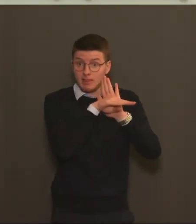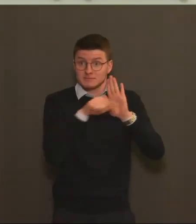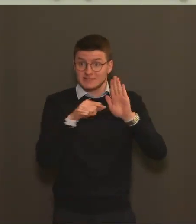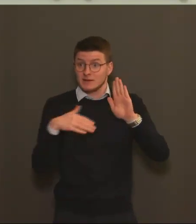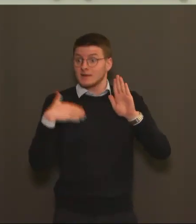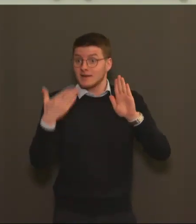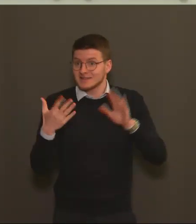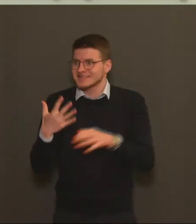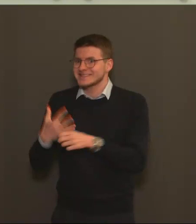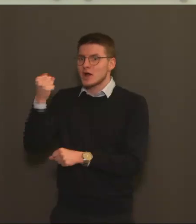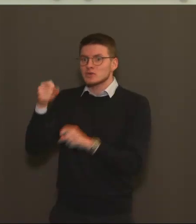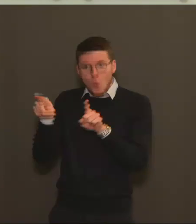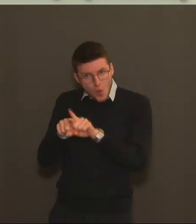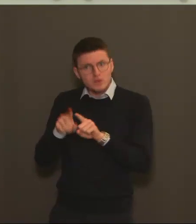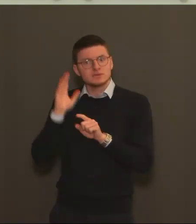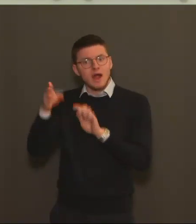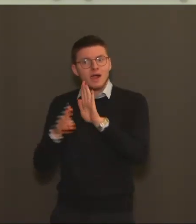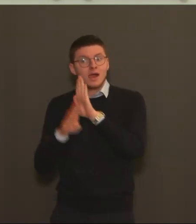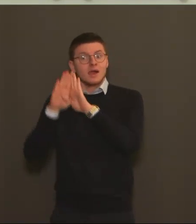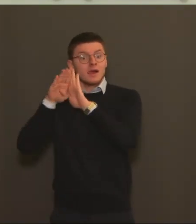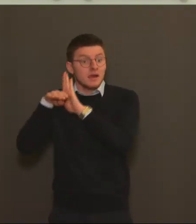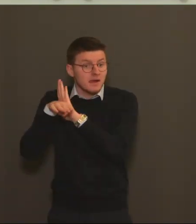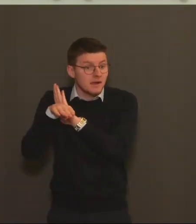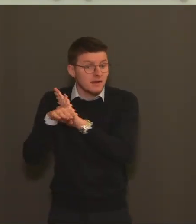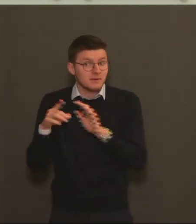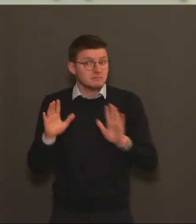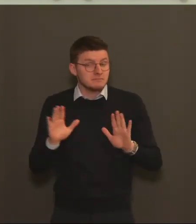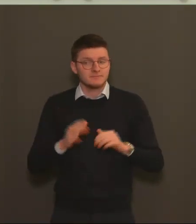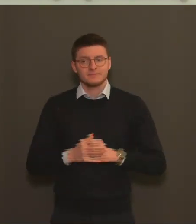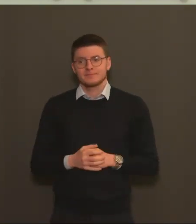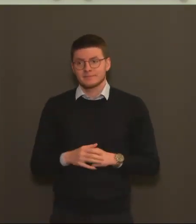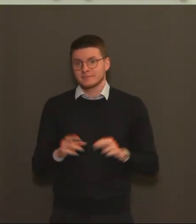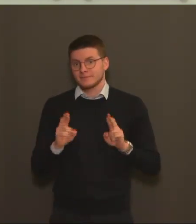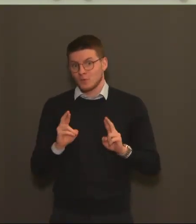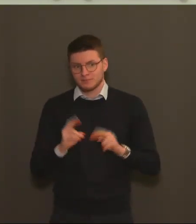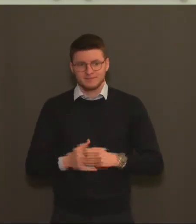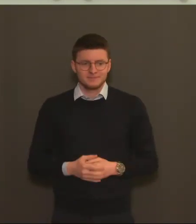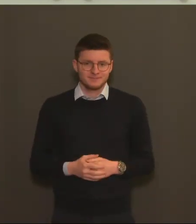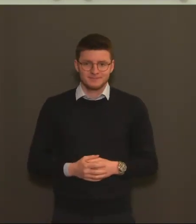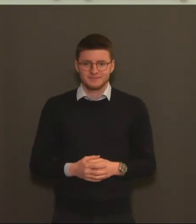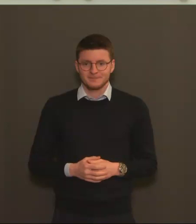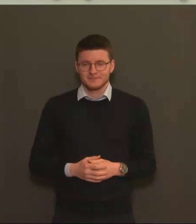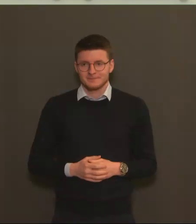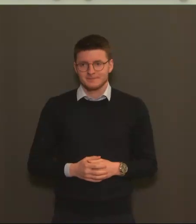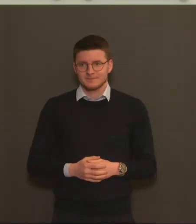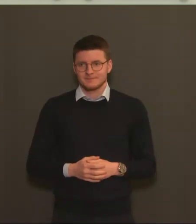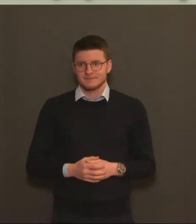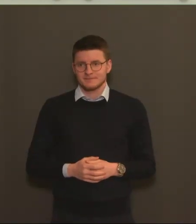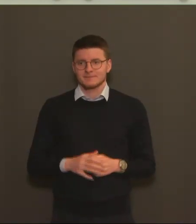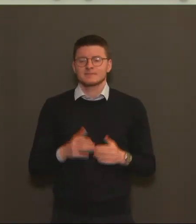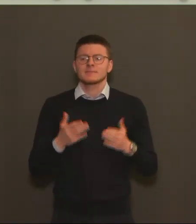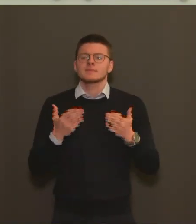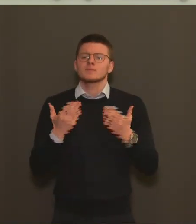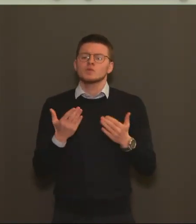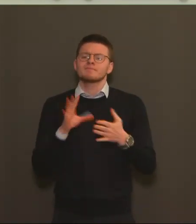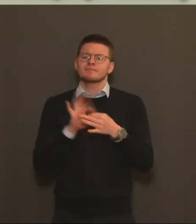stabilisatie van de ziekenhuisopnames. De overlijdens gaan verder